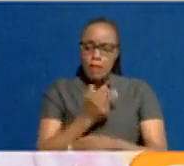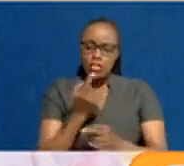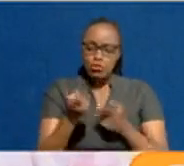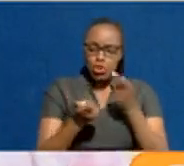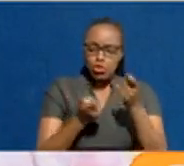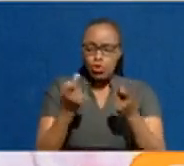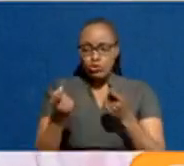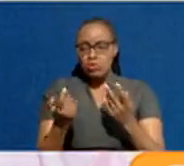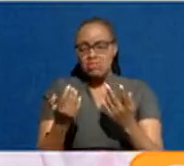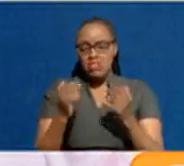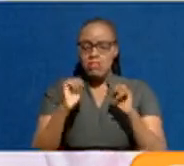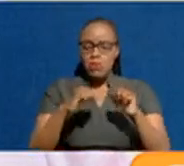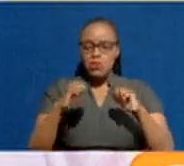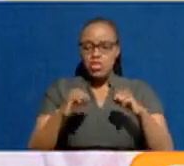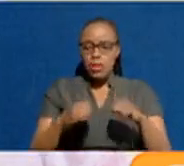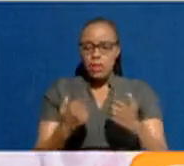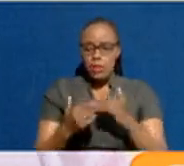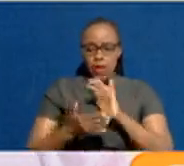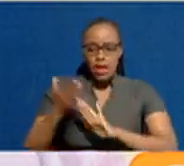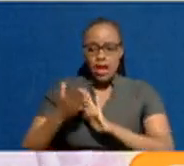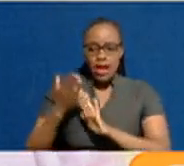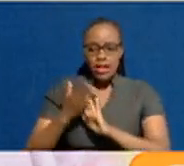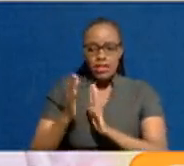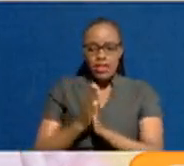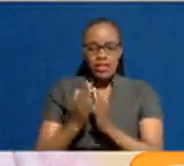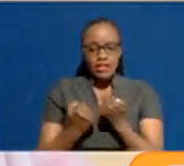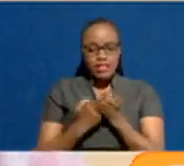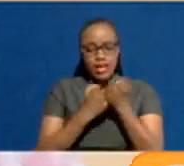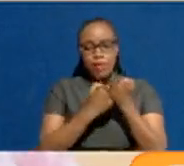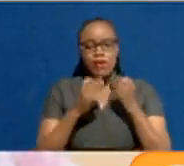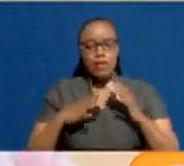binadamu, wajiharakishe na wasaidie watu wako na shida.